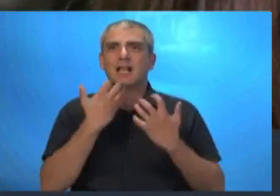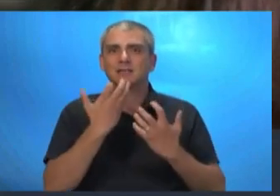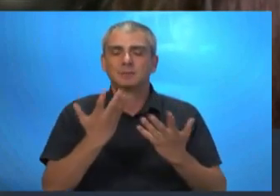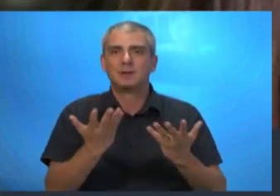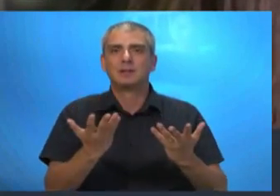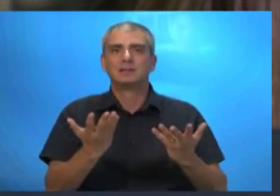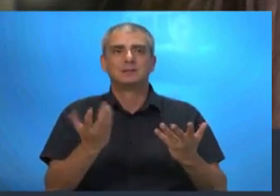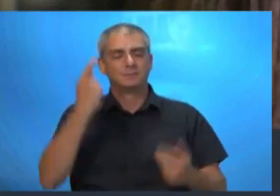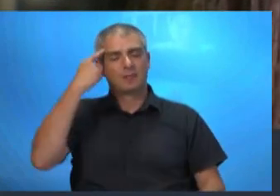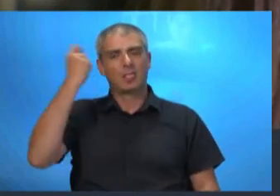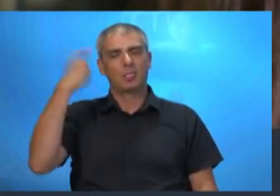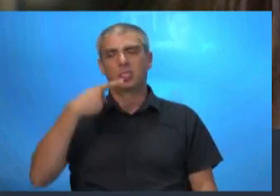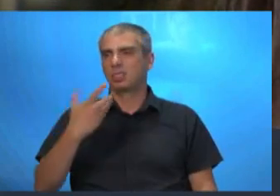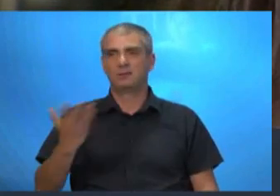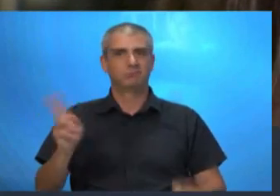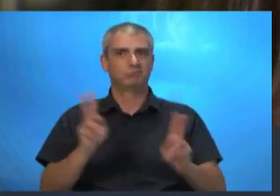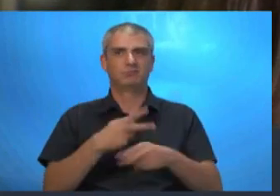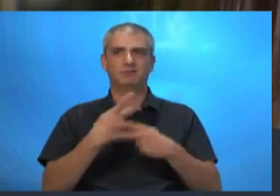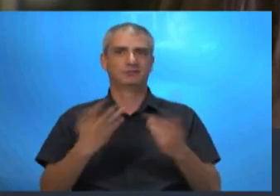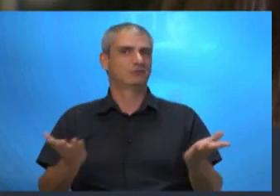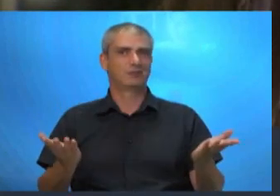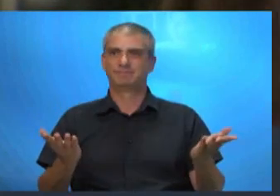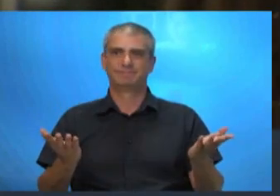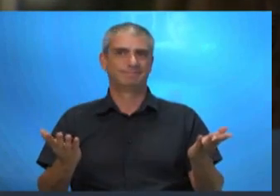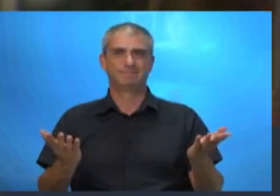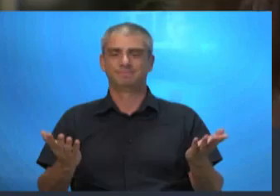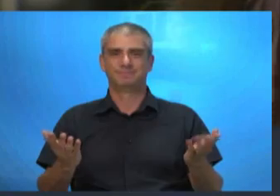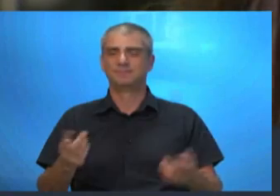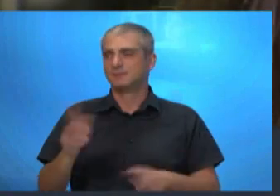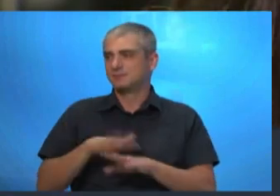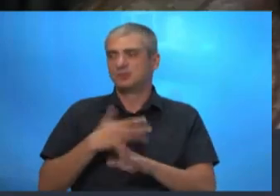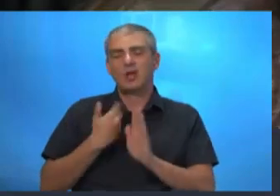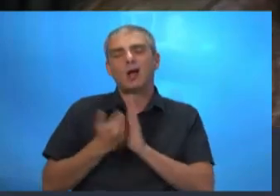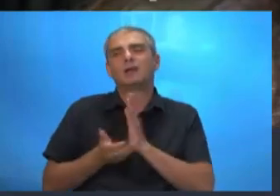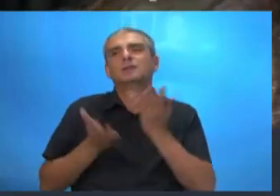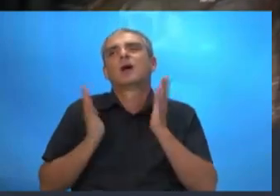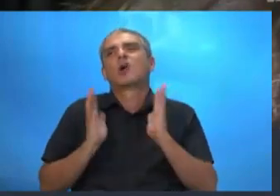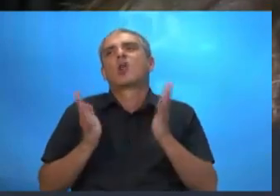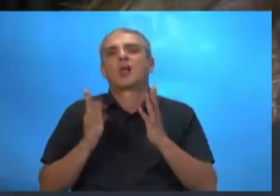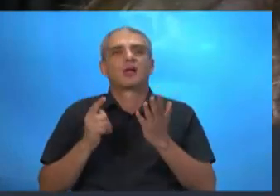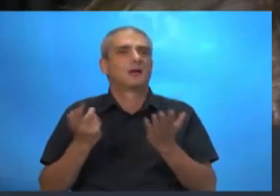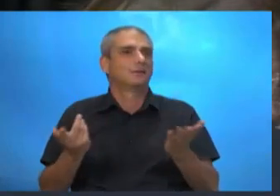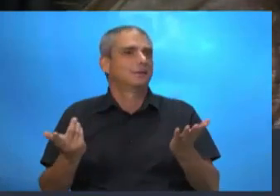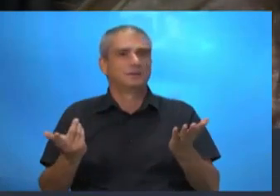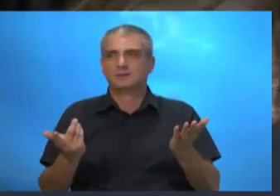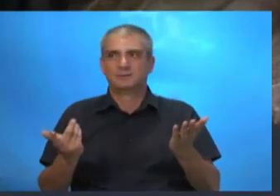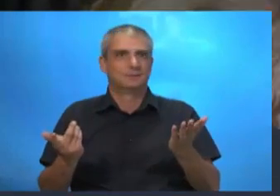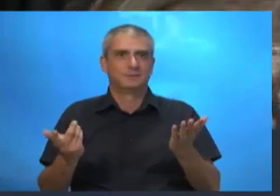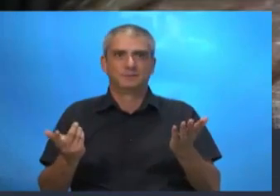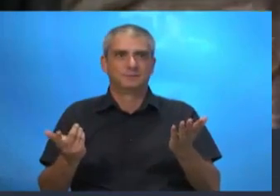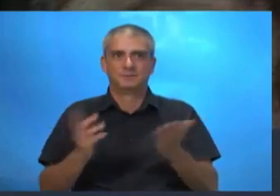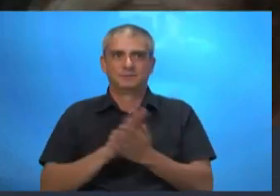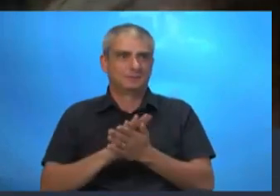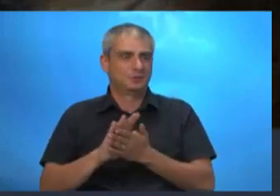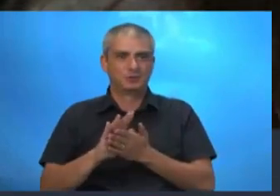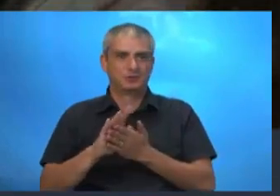לך הסימון שלא. היא חסרה כל כך, כאילו, פשוט לא